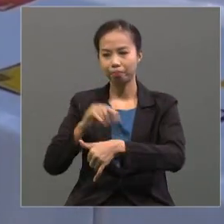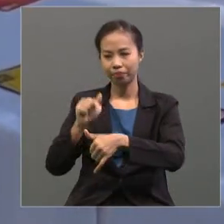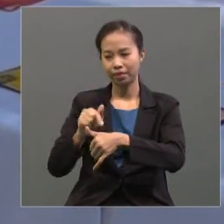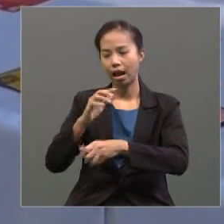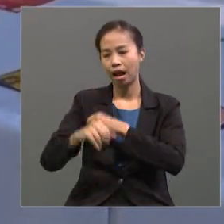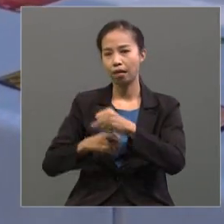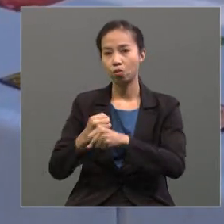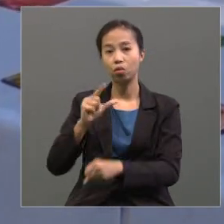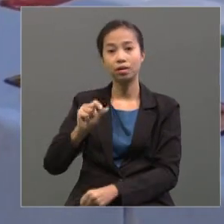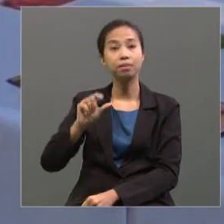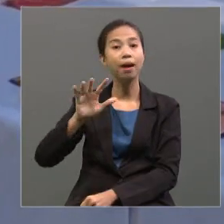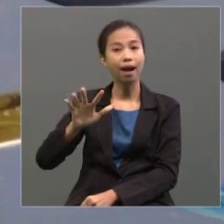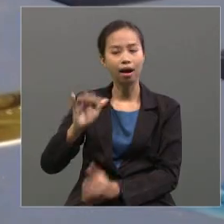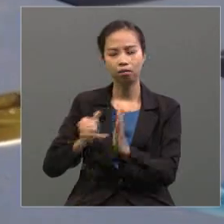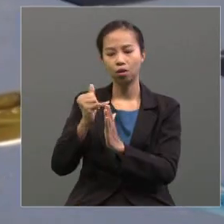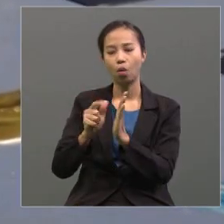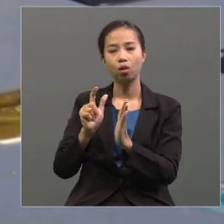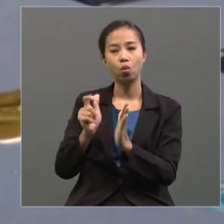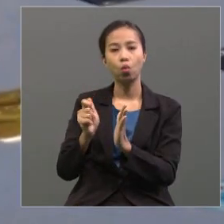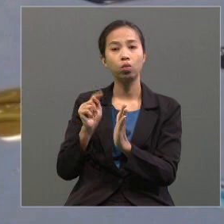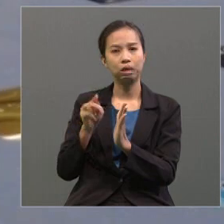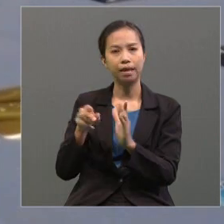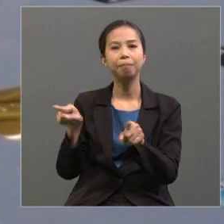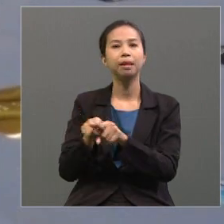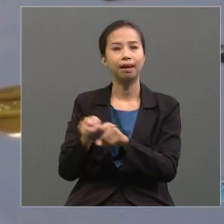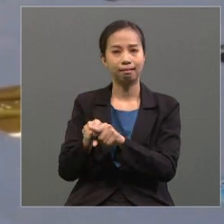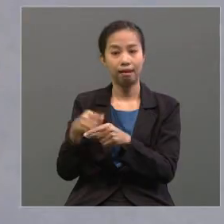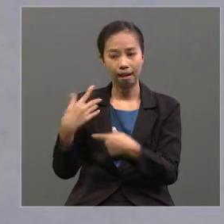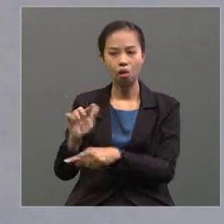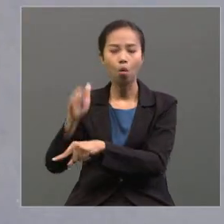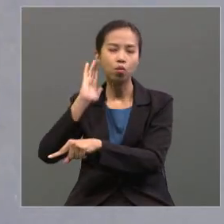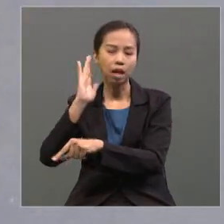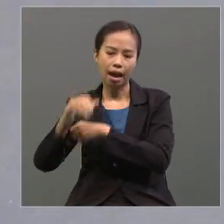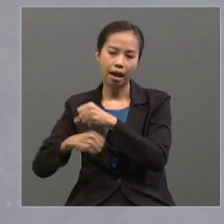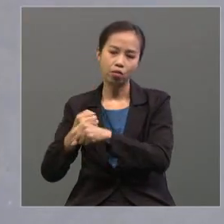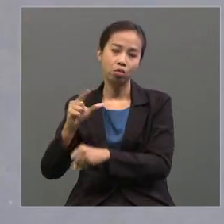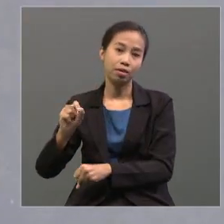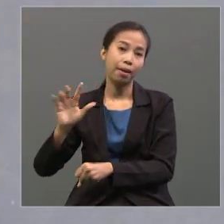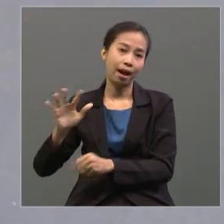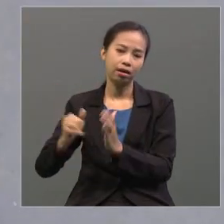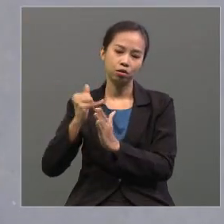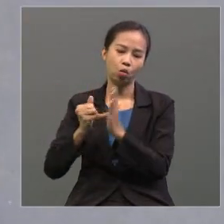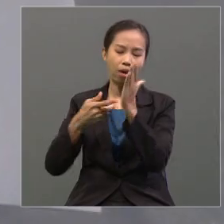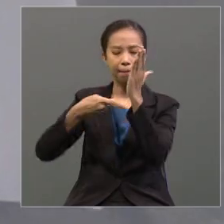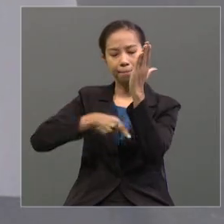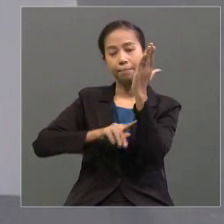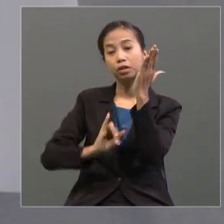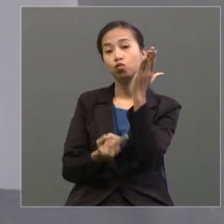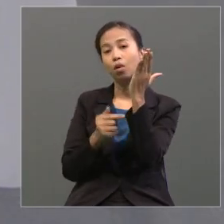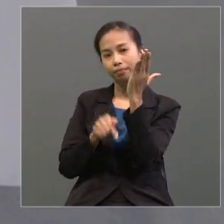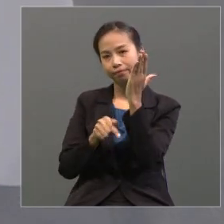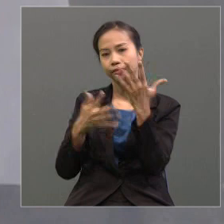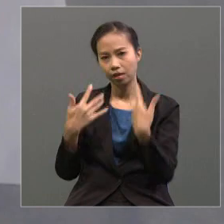25ปีชาวอำเภอทับทันฑ์จังหวัดอุทัยธานีแล้วก็ชายอายุ 25ปีชาวอำเภอบานสะพานจังหวัดประจวบคีรีขันธ์